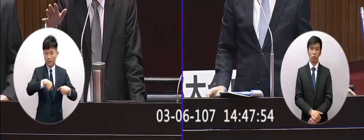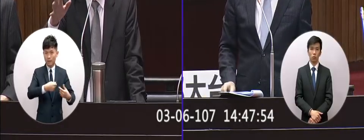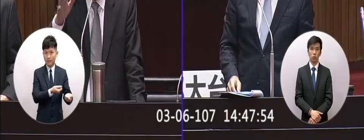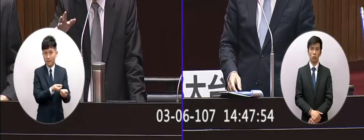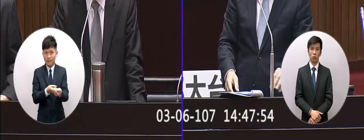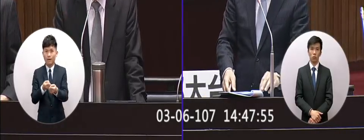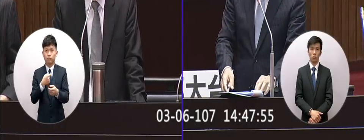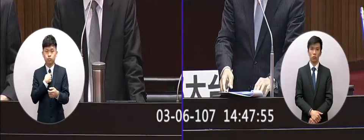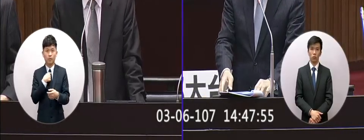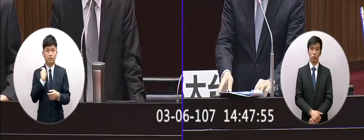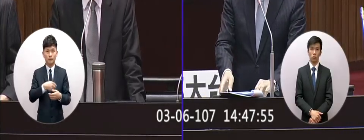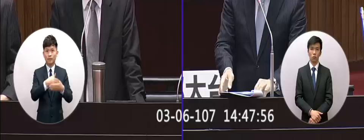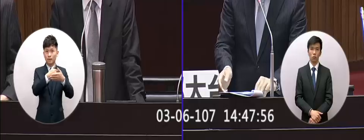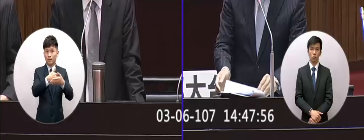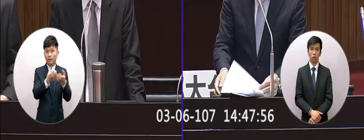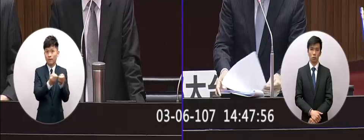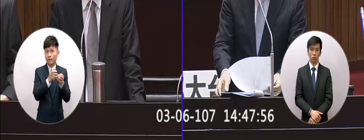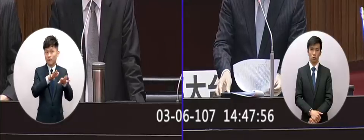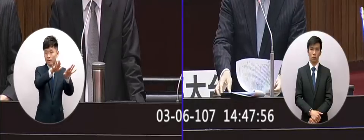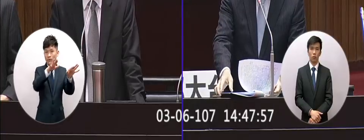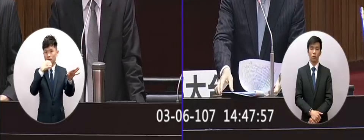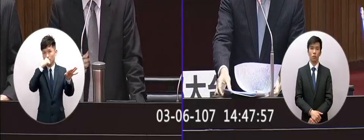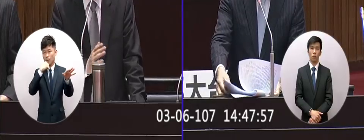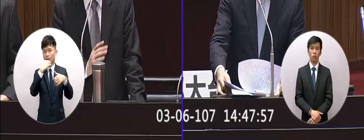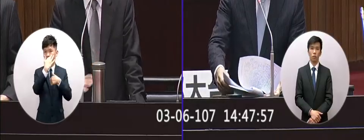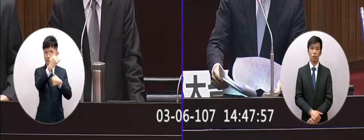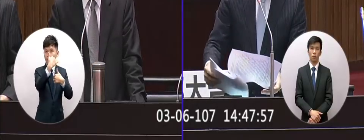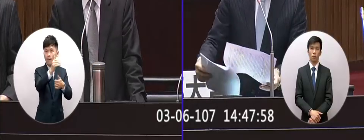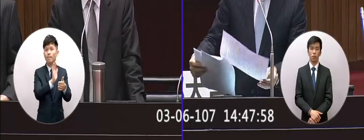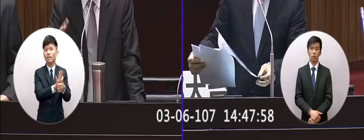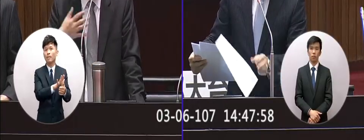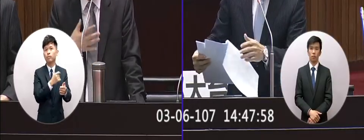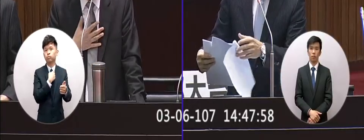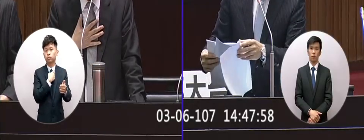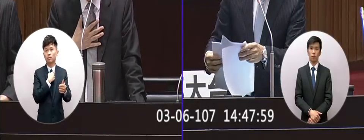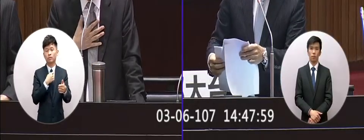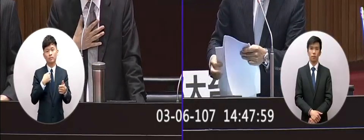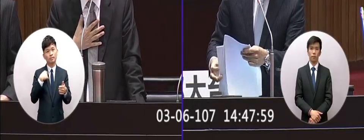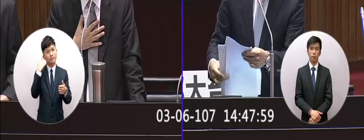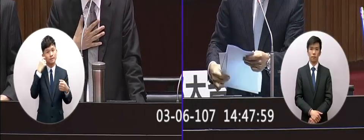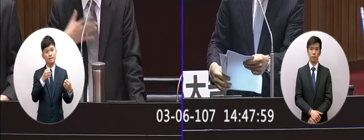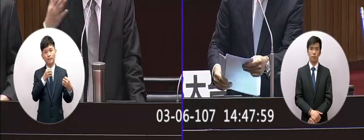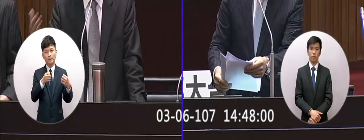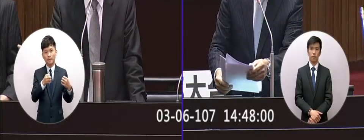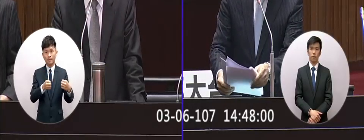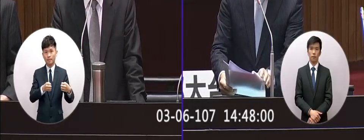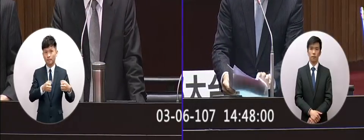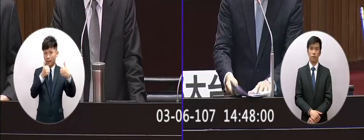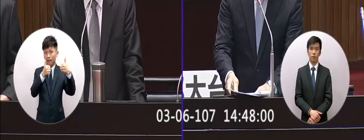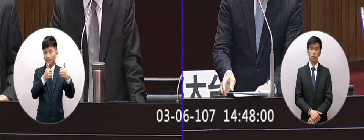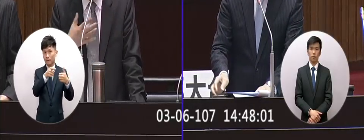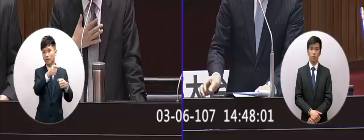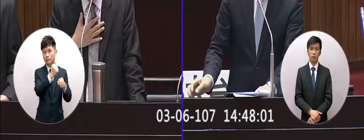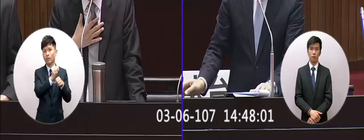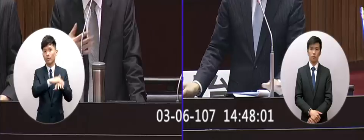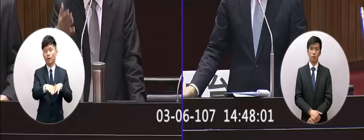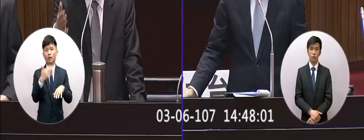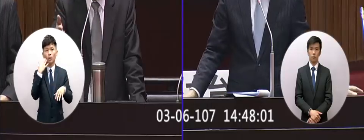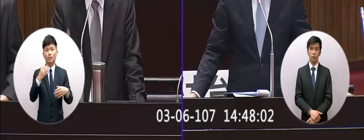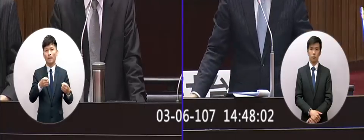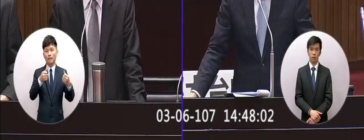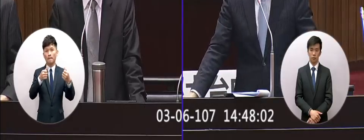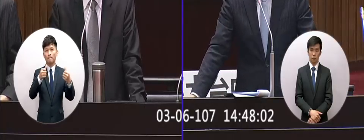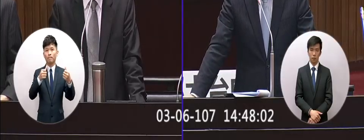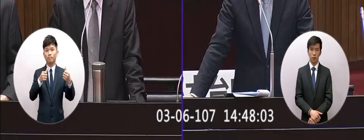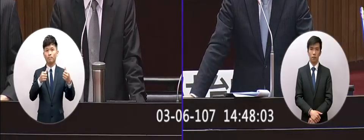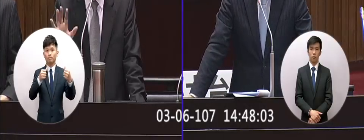展其实仍然需要台湾的协助，所以他这个路线有跟台湾谈成协定他会做，没有谈成